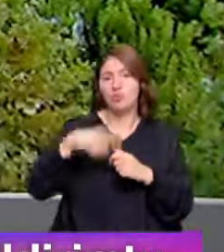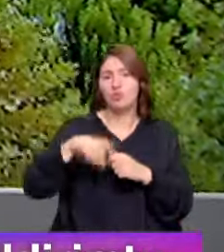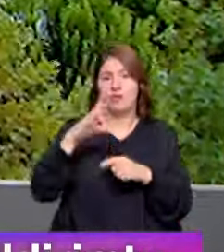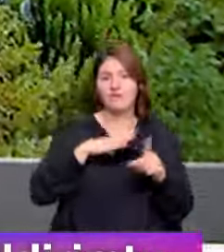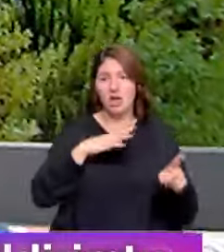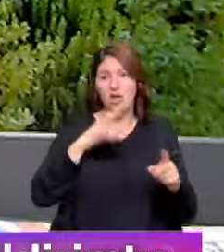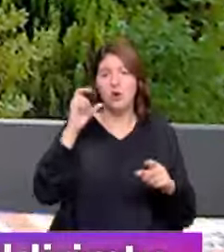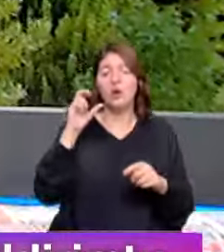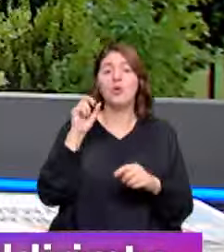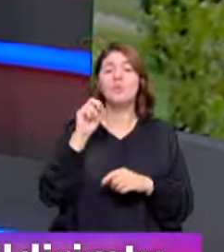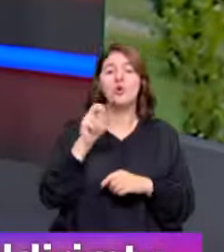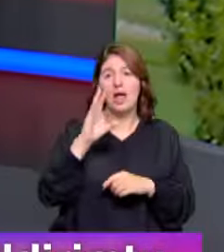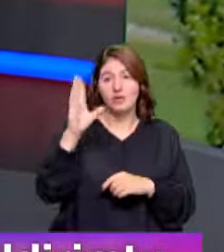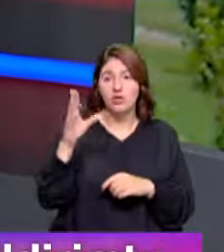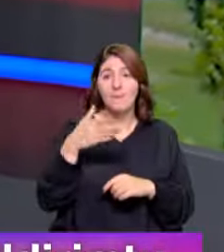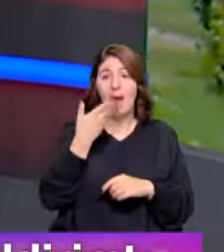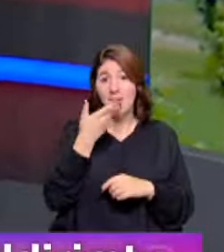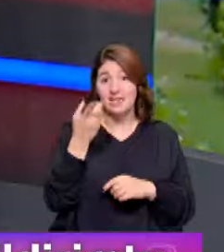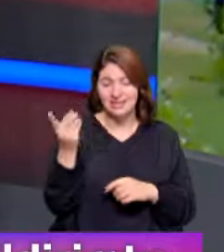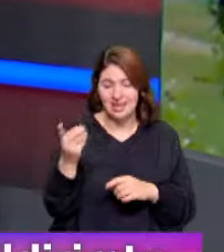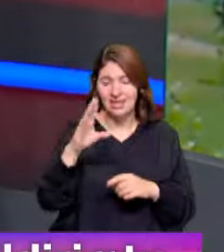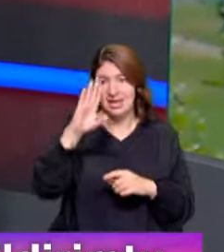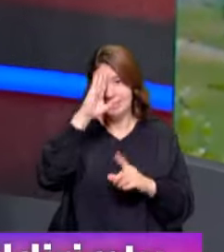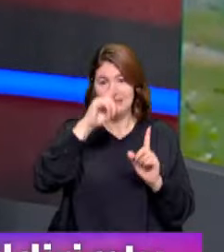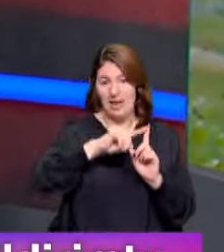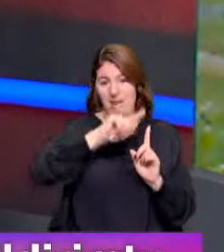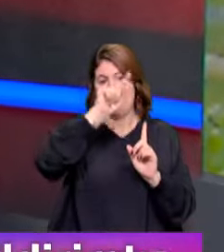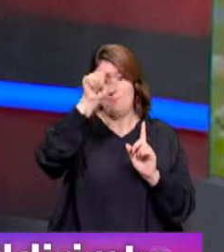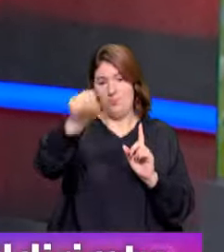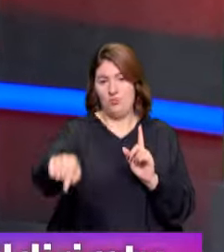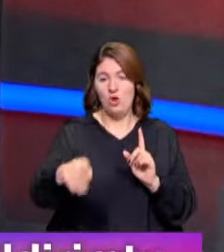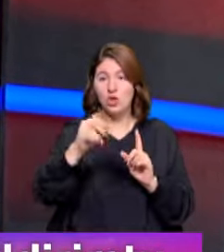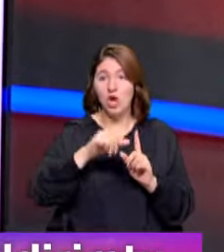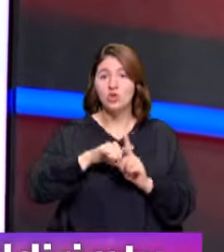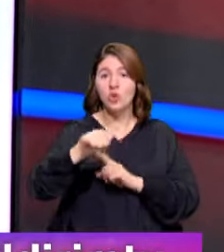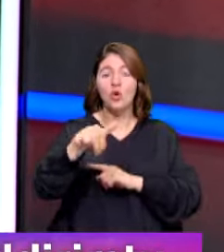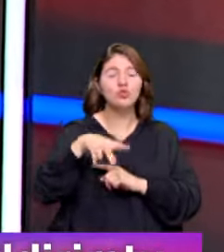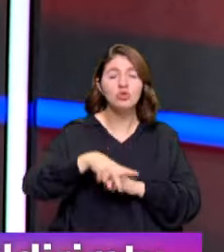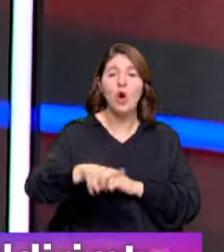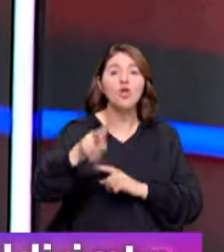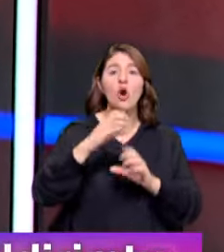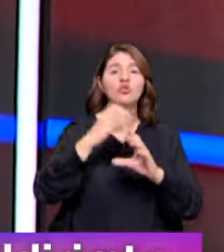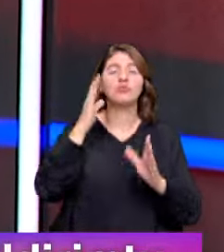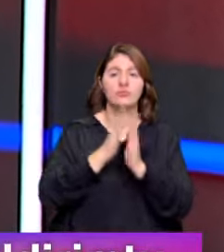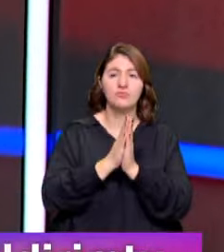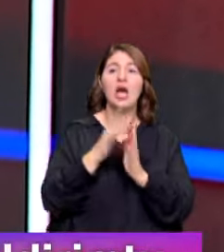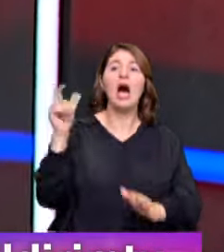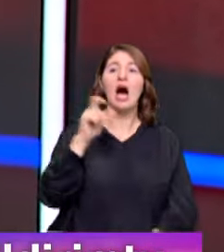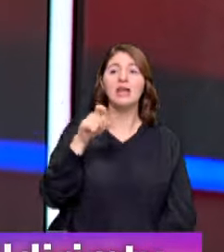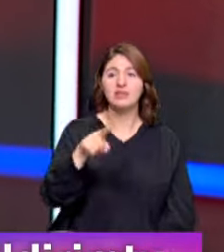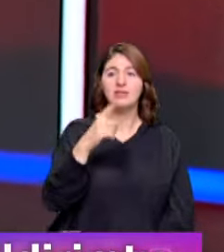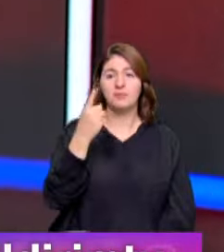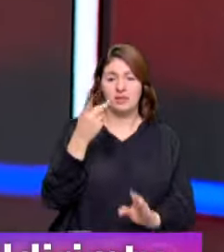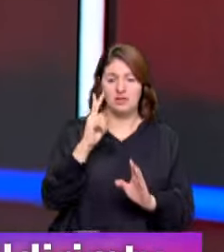edelim. Muğla'ya gidiyoruz. Muğla Marmaris'ten İstanbul'a gitmekte olan yolcu otobüsü Aydın Çin'de